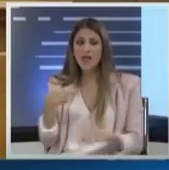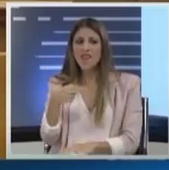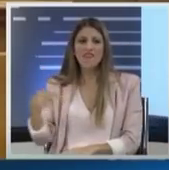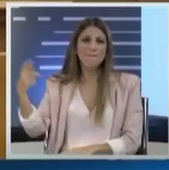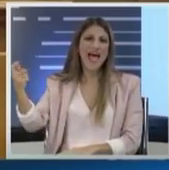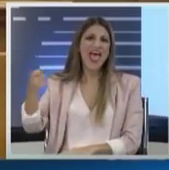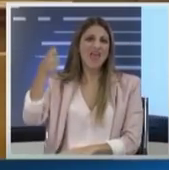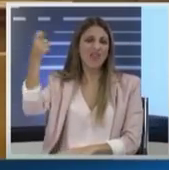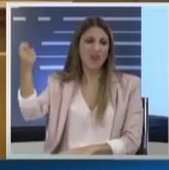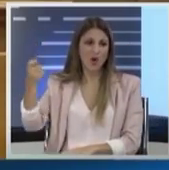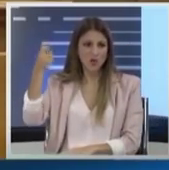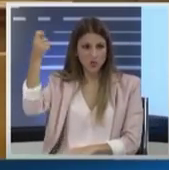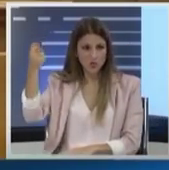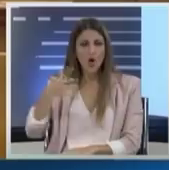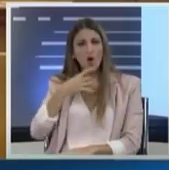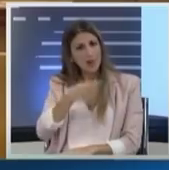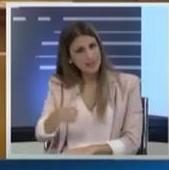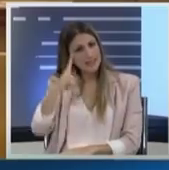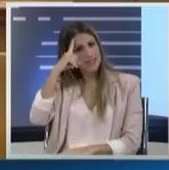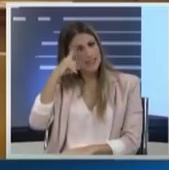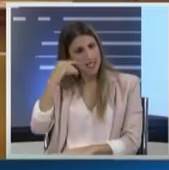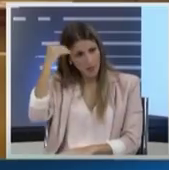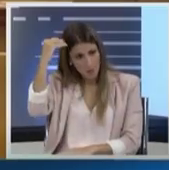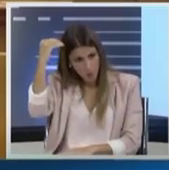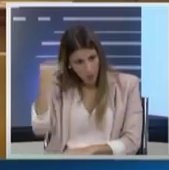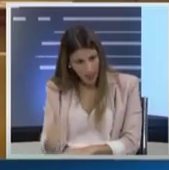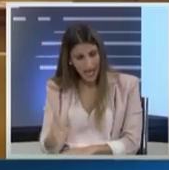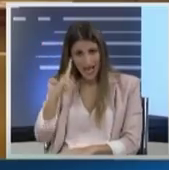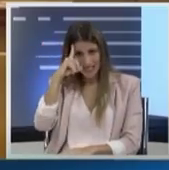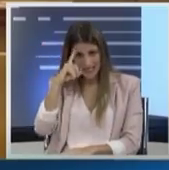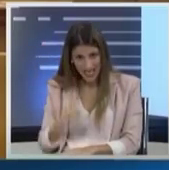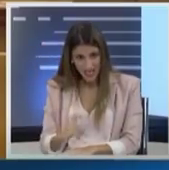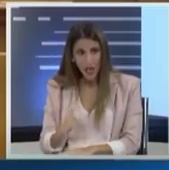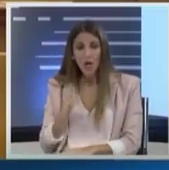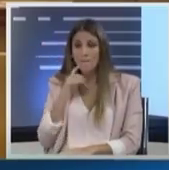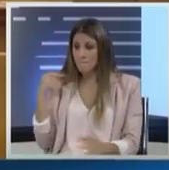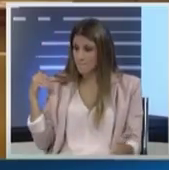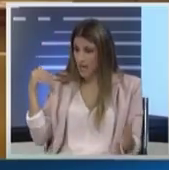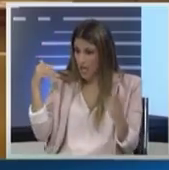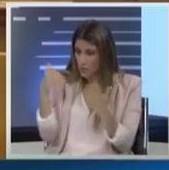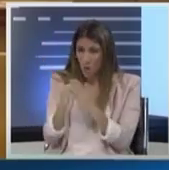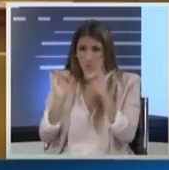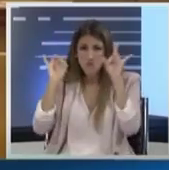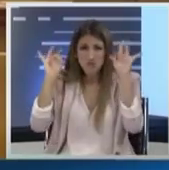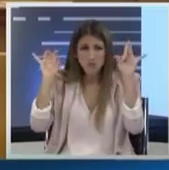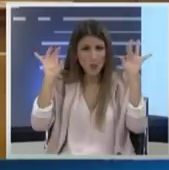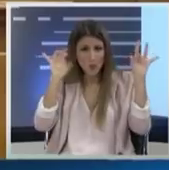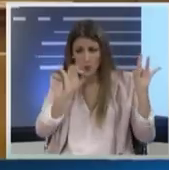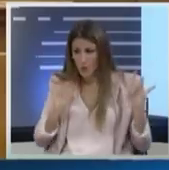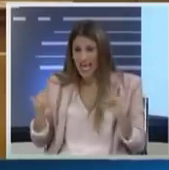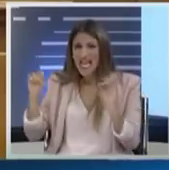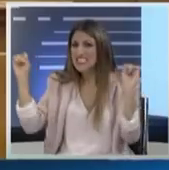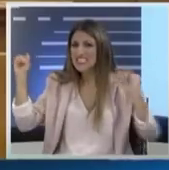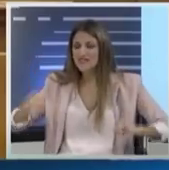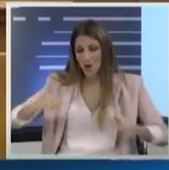του έθνους. Διότι γνωρίζετε πολύ καλά ότι πουθενά, επαναλαμβάνω, πουθενά στη συμφωνία